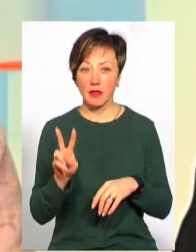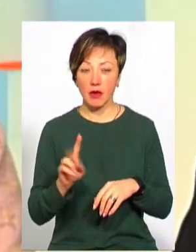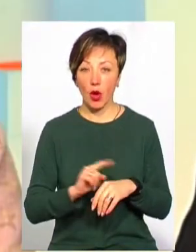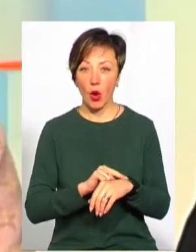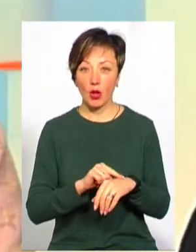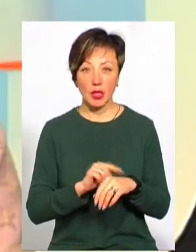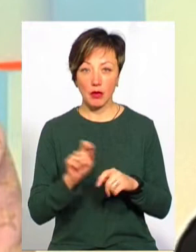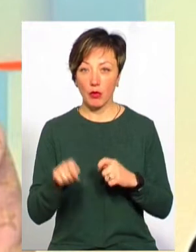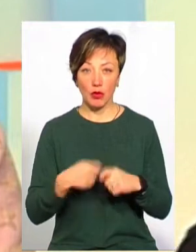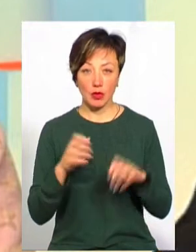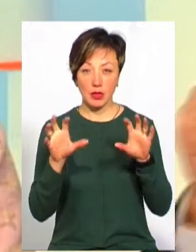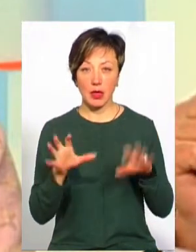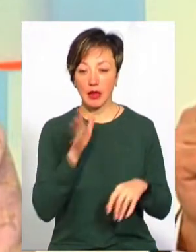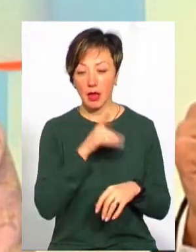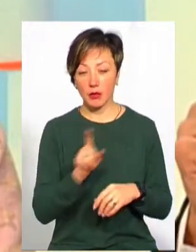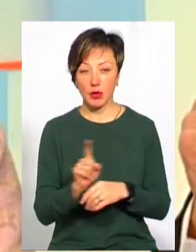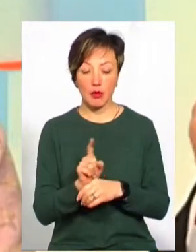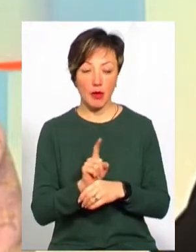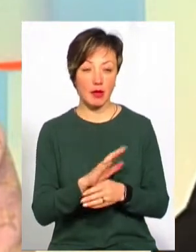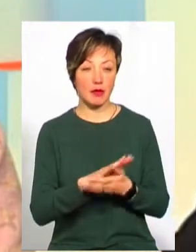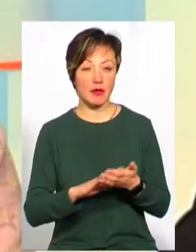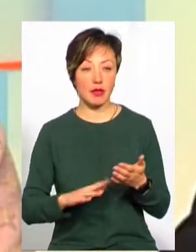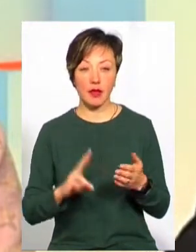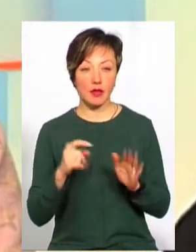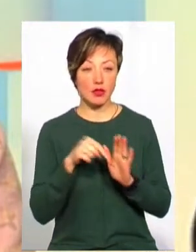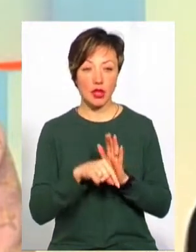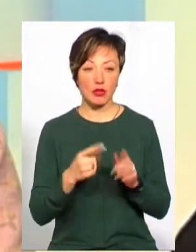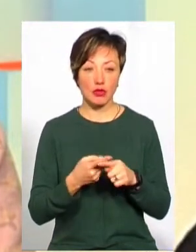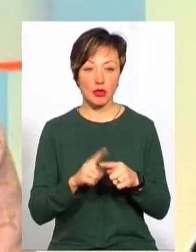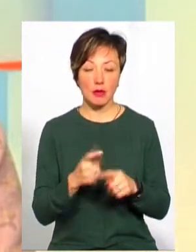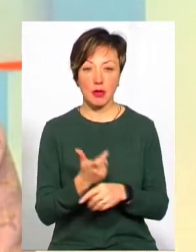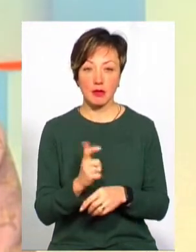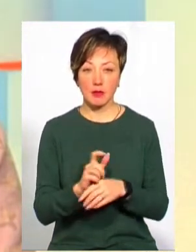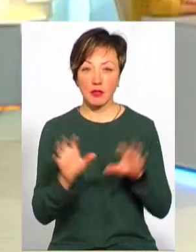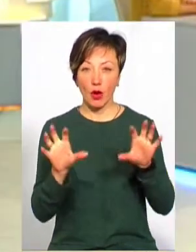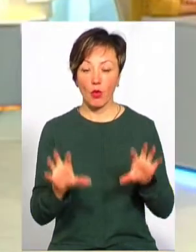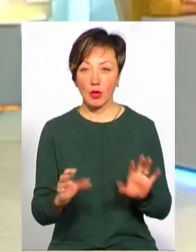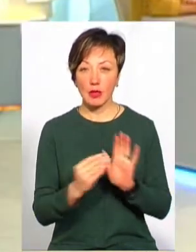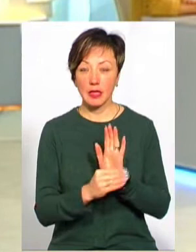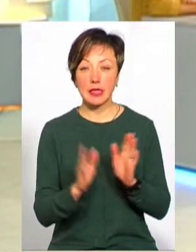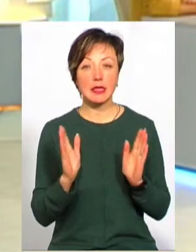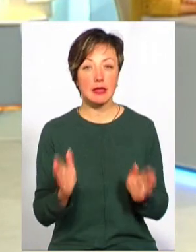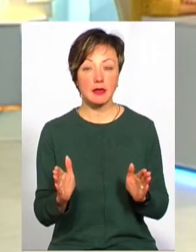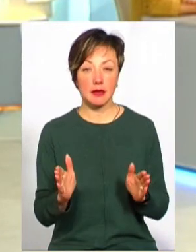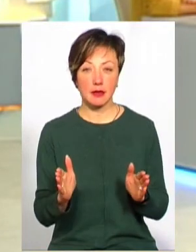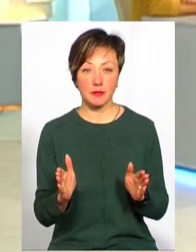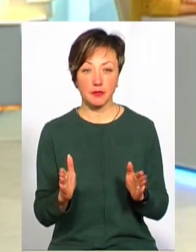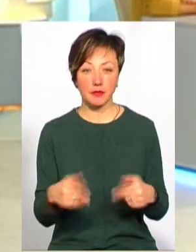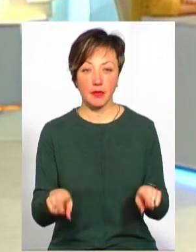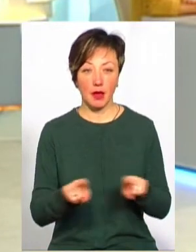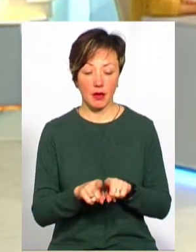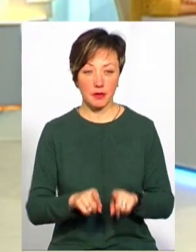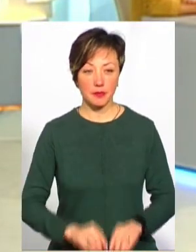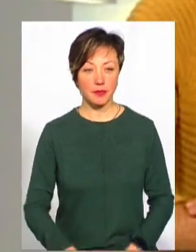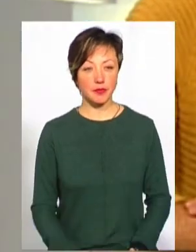порушенням законодавства, бо термін нормальна тривалість не означає, що це максимально, бо в законі було сказано тільки так, щоб